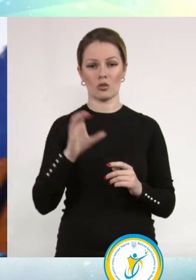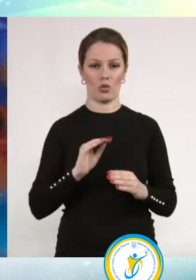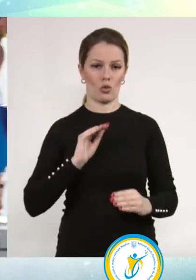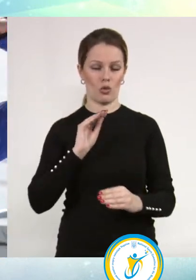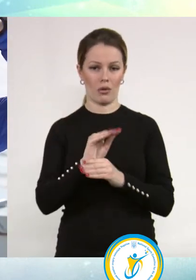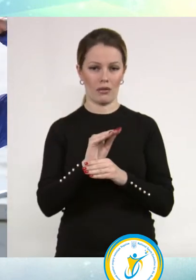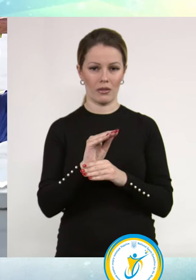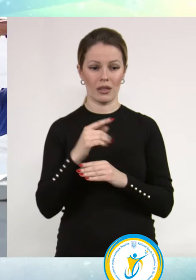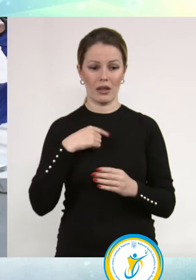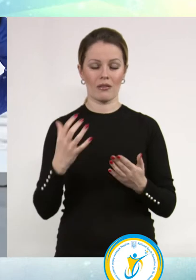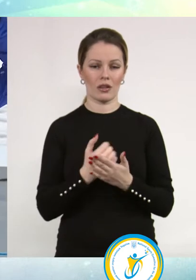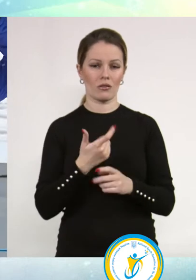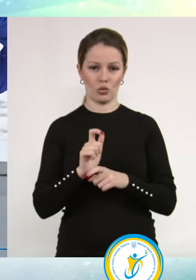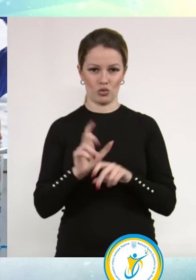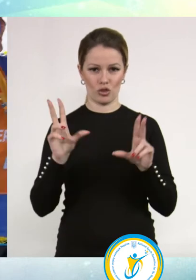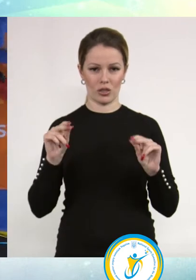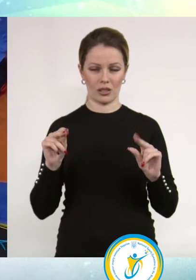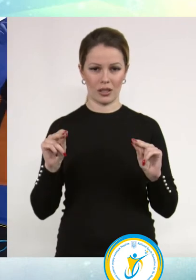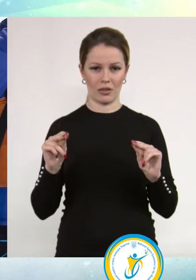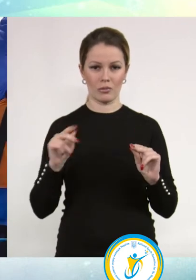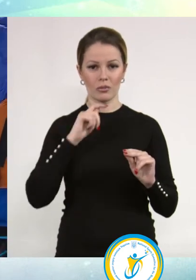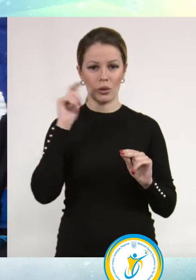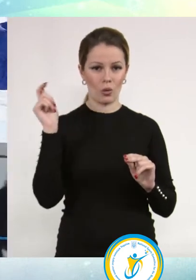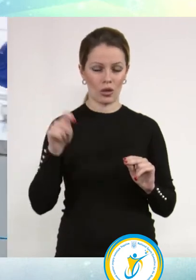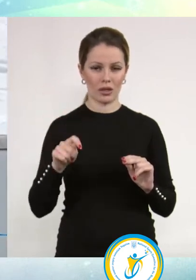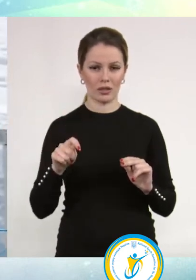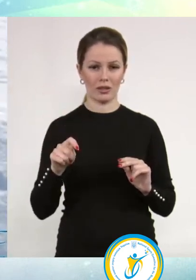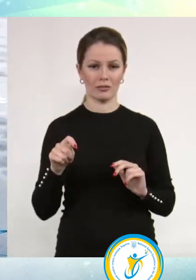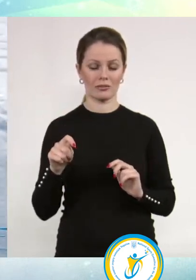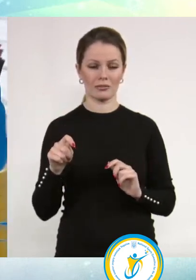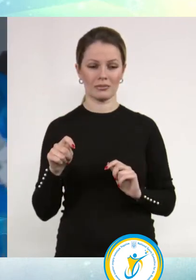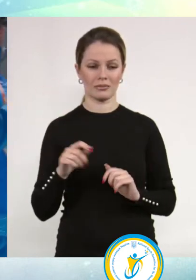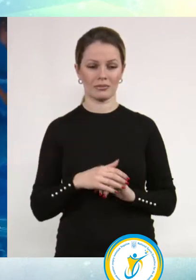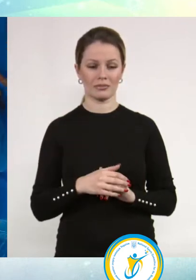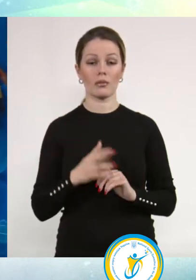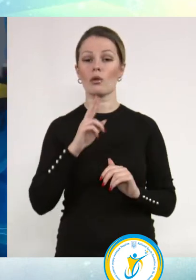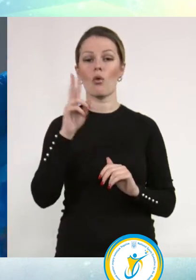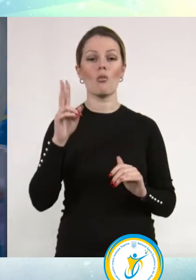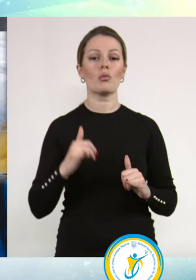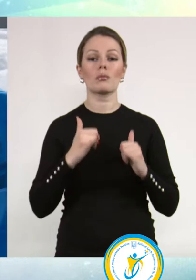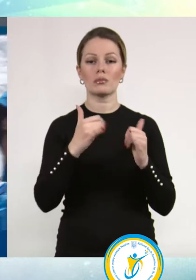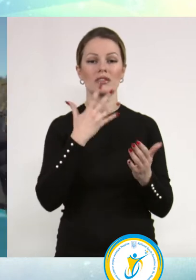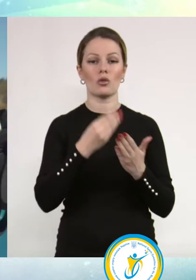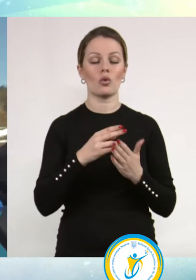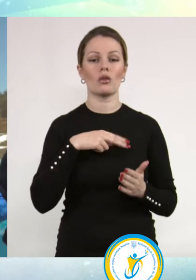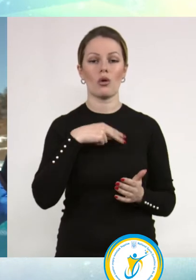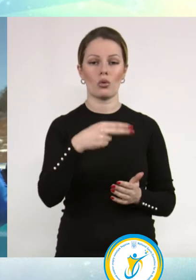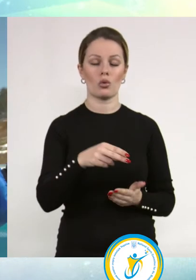додав. Я виграв, дуже щасливий. Україна! Кому присвятиш свою нагороду?